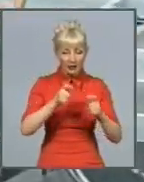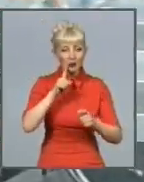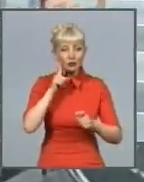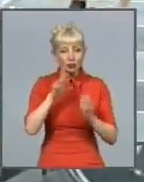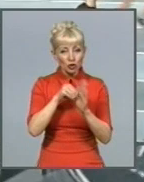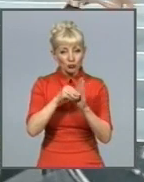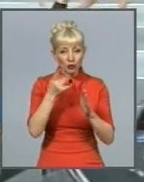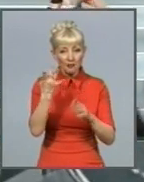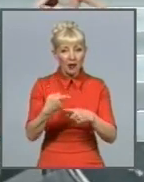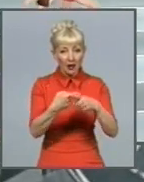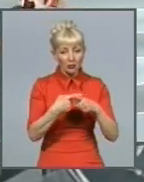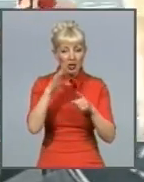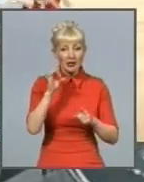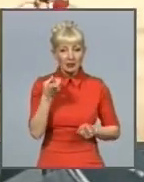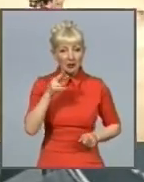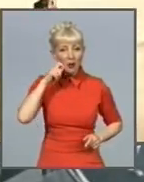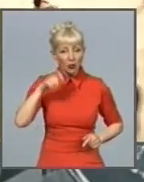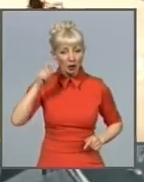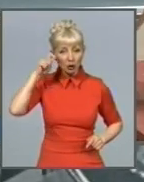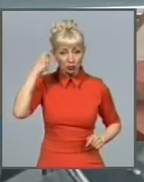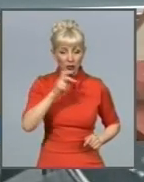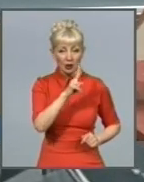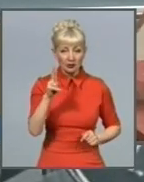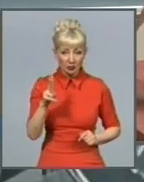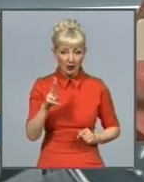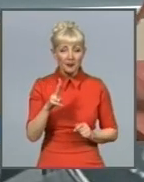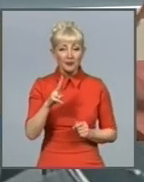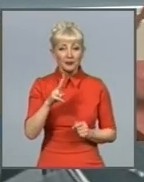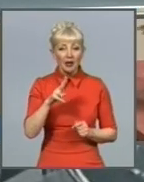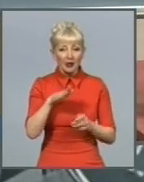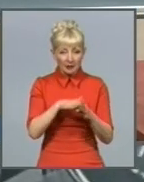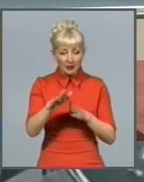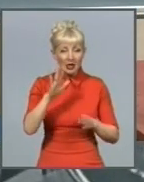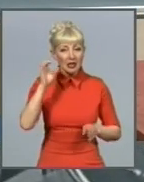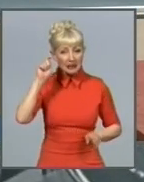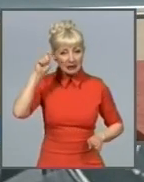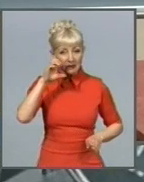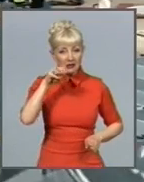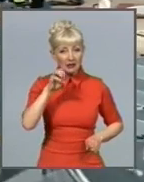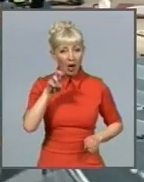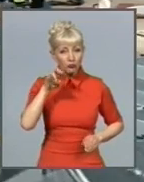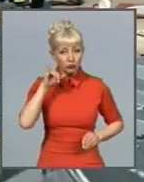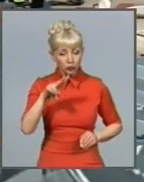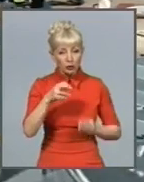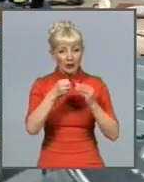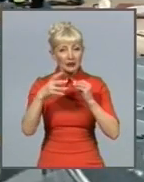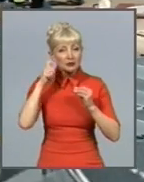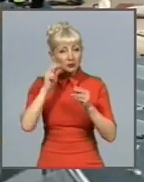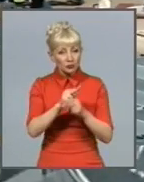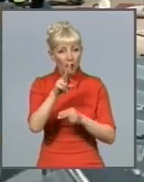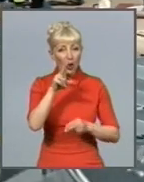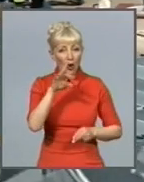Сербии, Украины и Турции, которая состоялась в Стамбуле. 16-летняя ученица Николая Халаима и Марины Пуповой